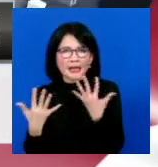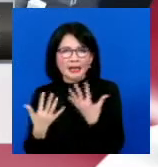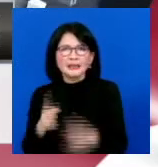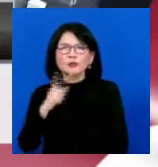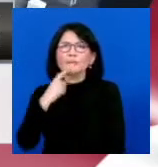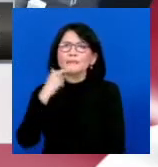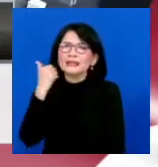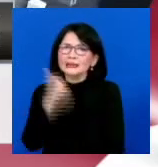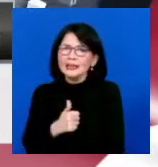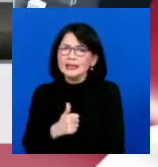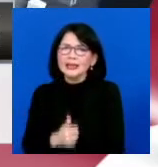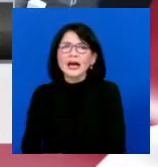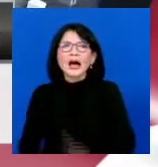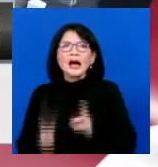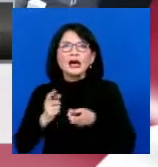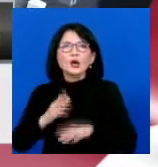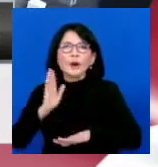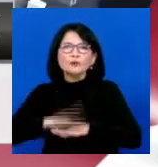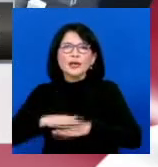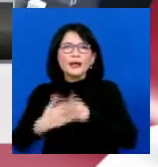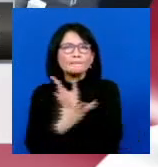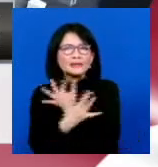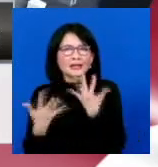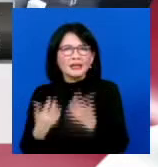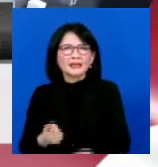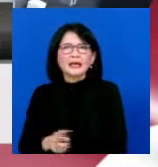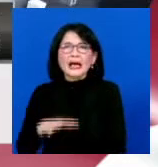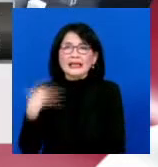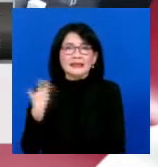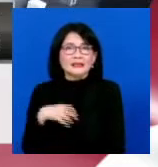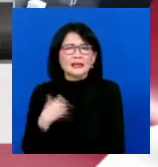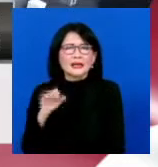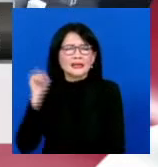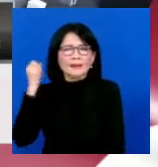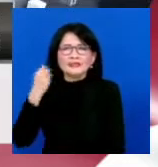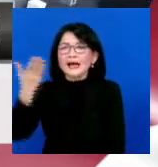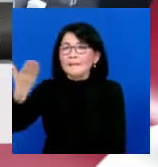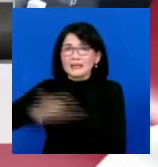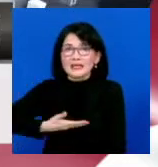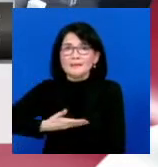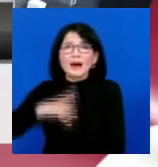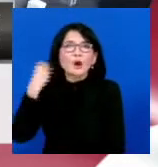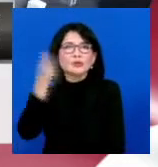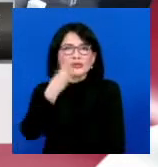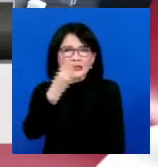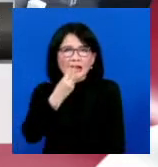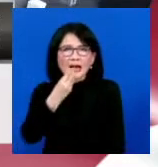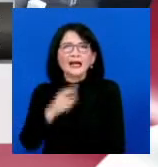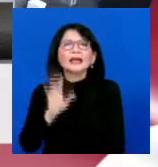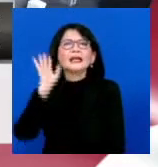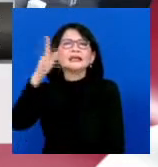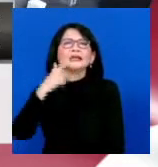ini penting karena kalau budaya masyarakat itu tidak bisa menerima industri wisata itu sendiri bisa menjadi